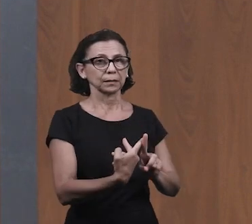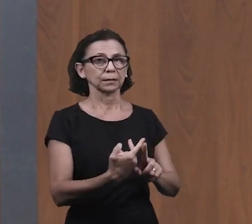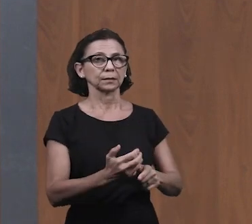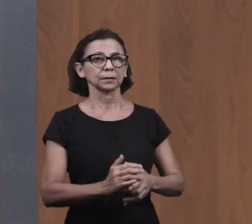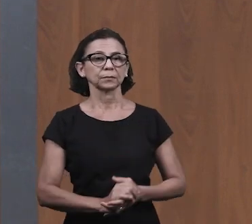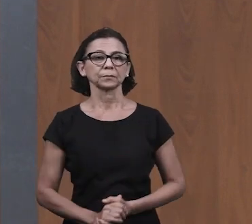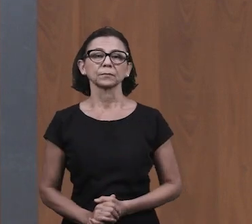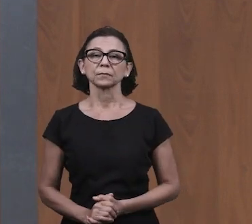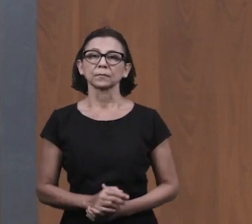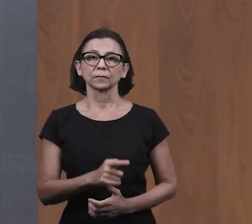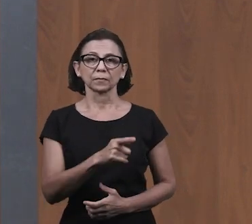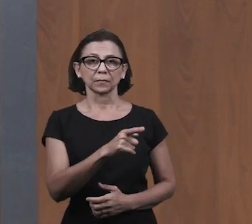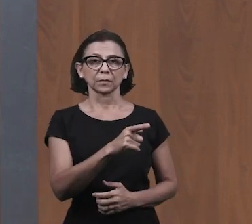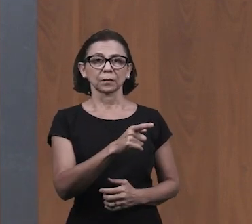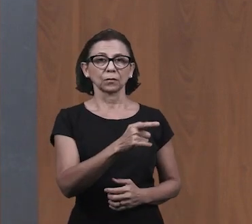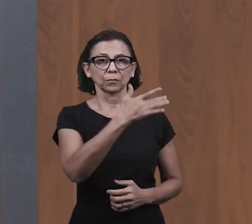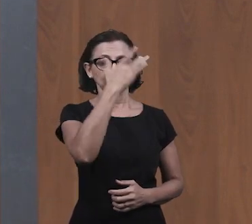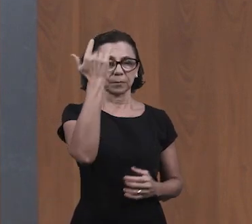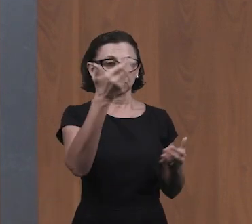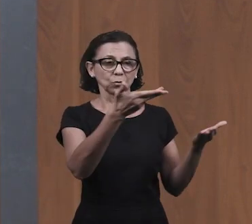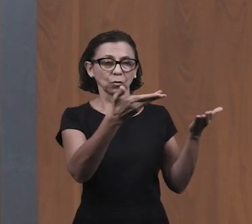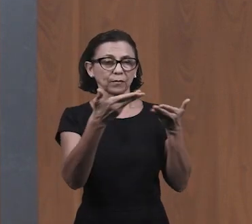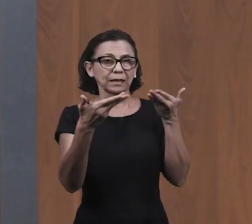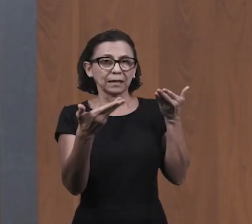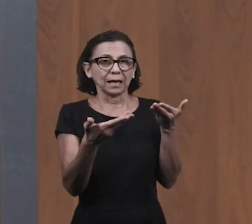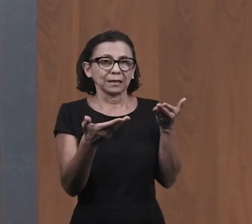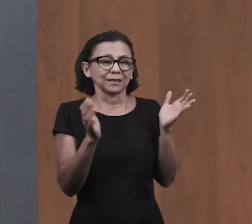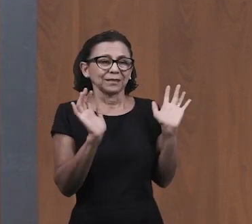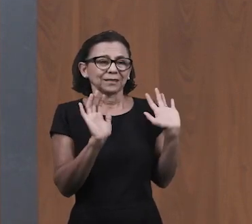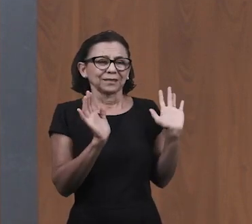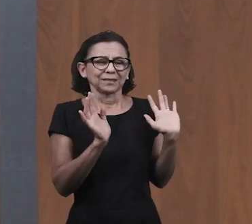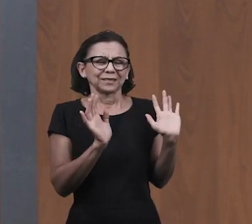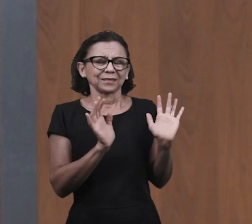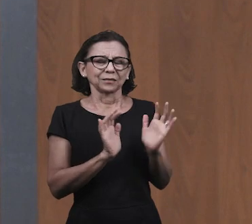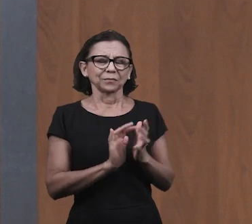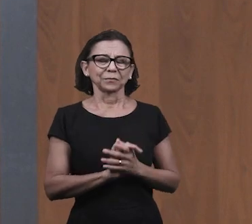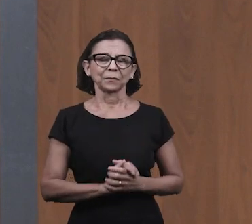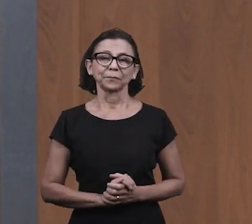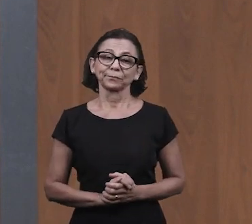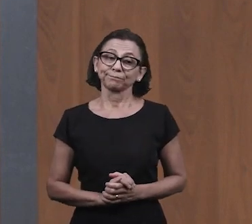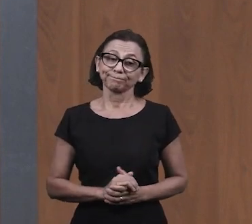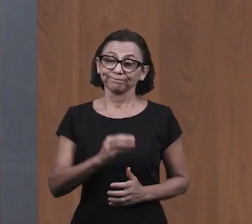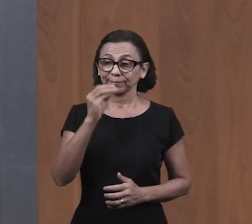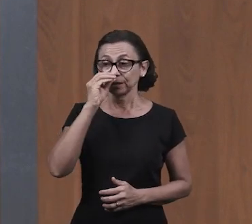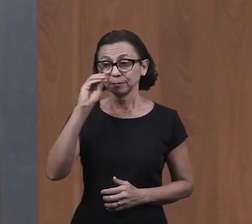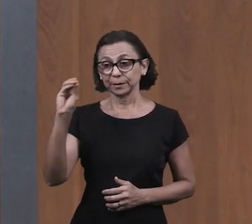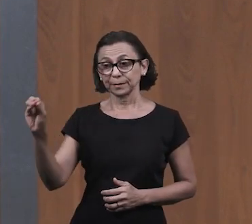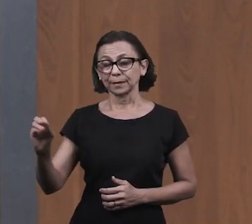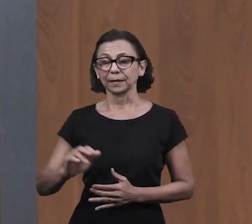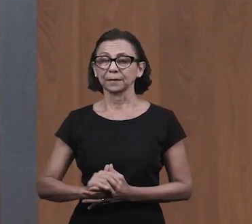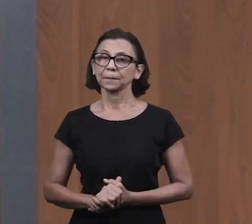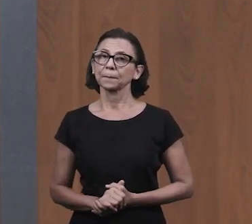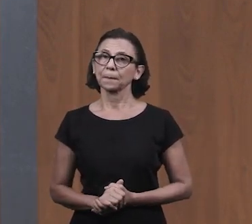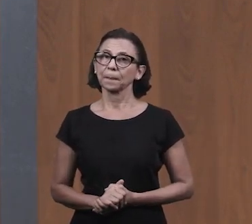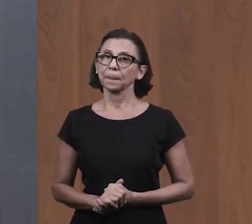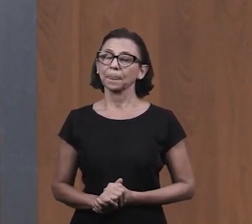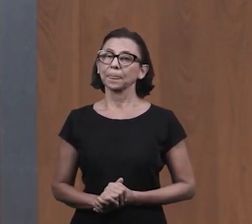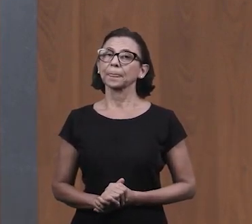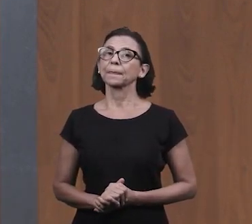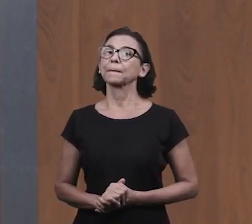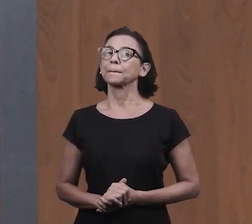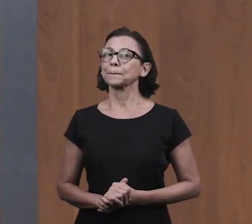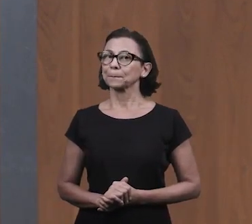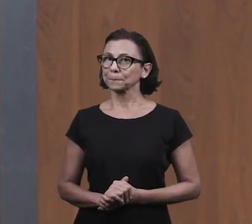prêts. Et pour cela, ils n'ont pas pu participer de la scène. Il y a une grande différence entre être